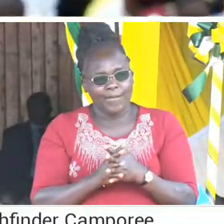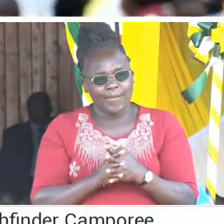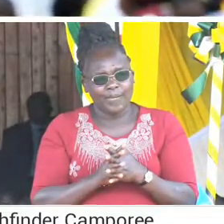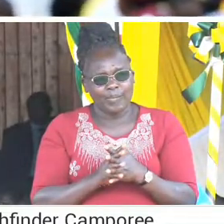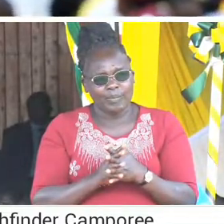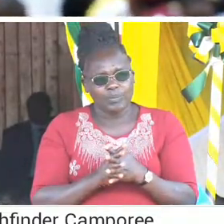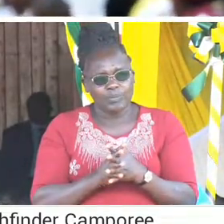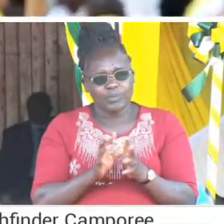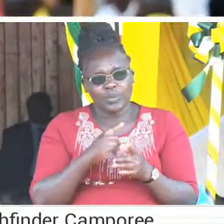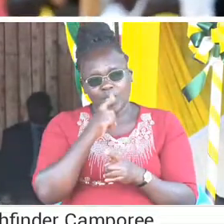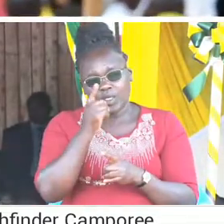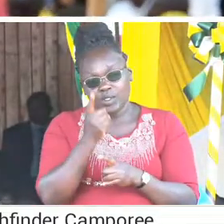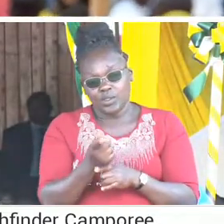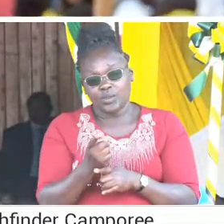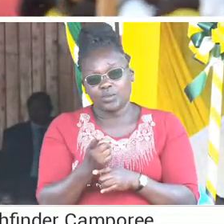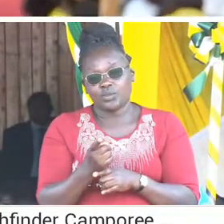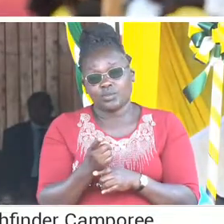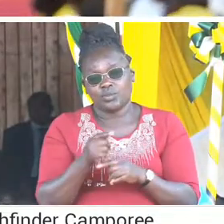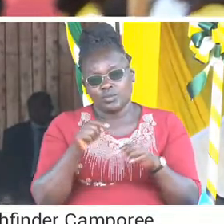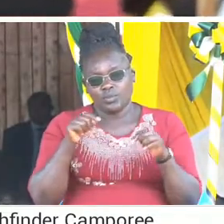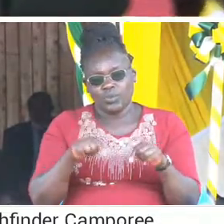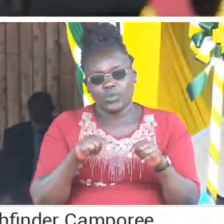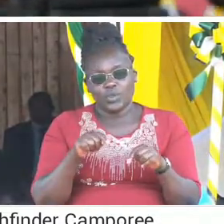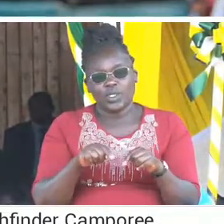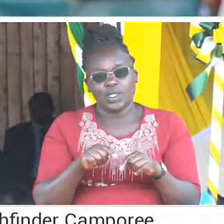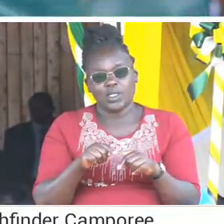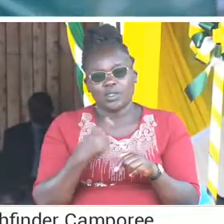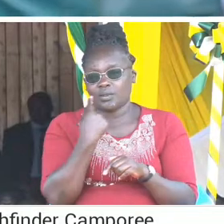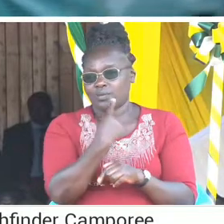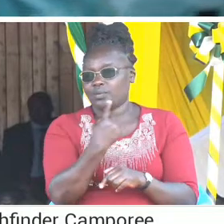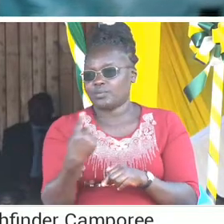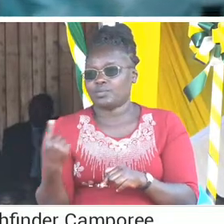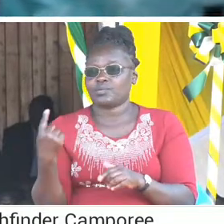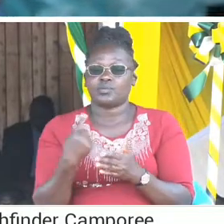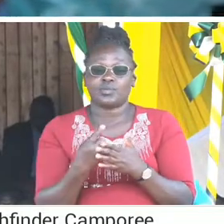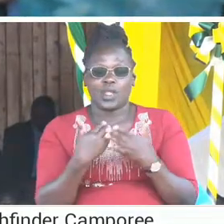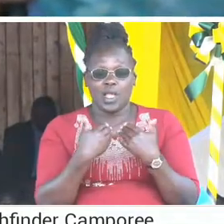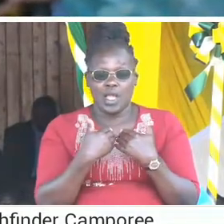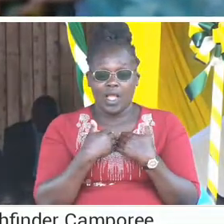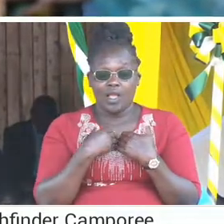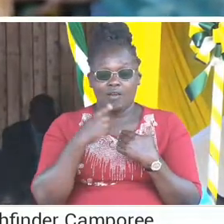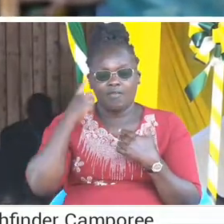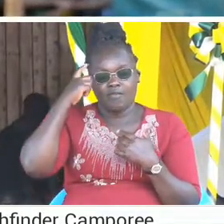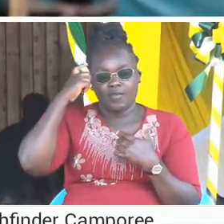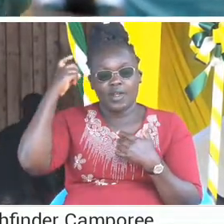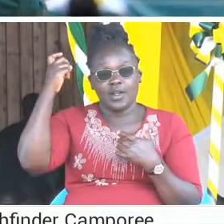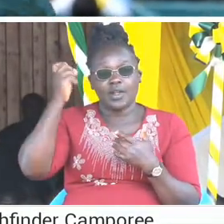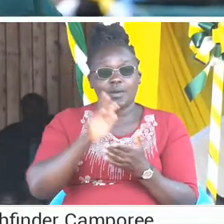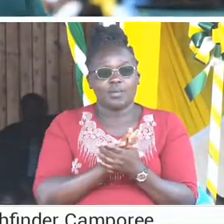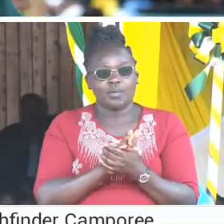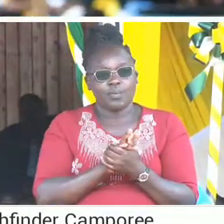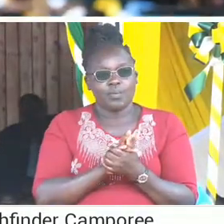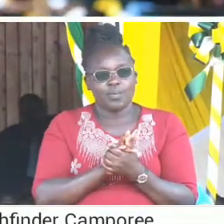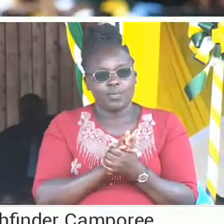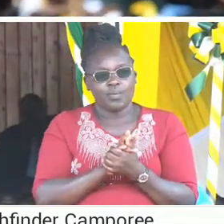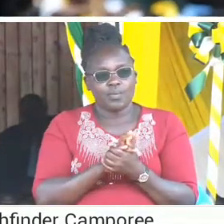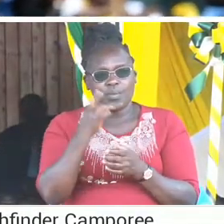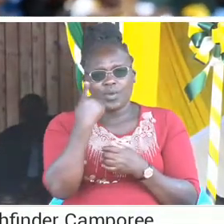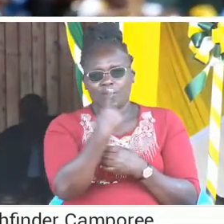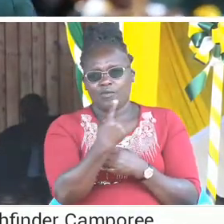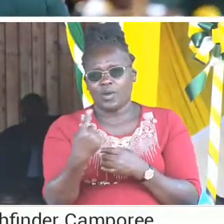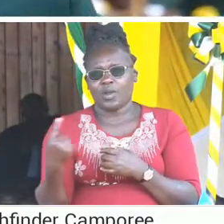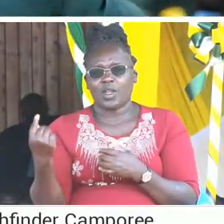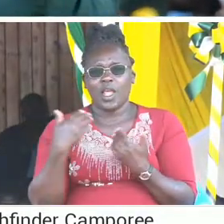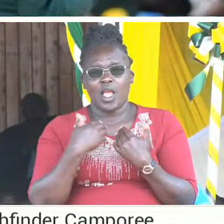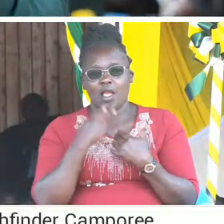ndio maana kila mmoja wetu aliyeko hapa ana ndoto, kila mmoja wetu hapa ana maono, kila mmoja wetu